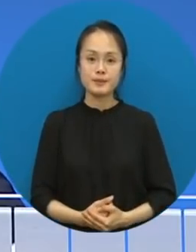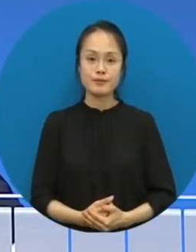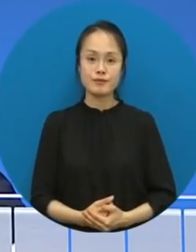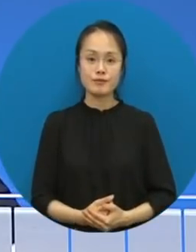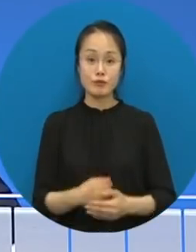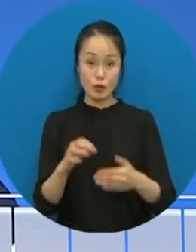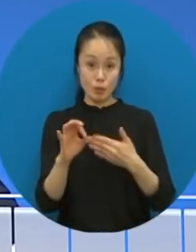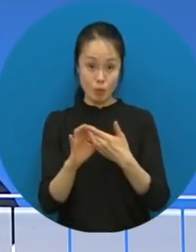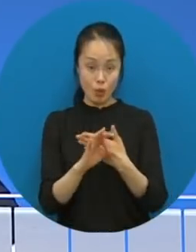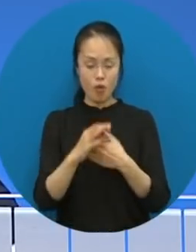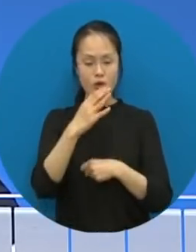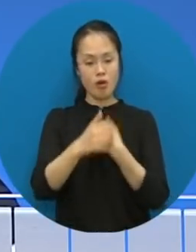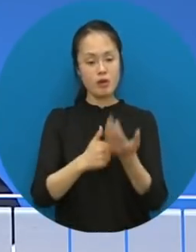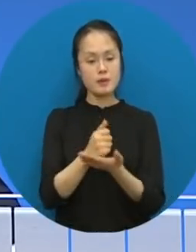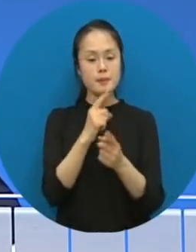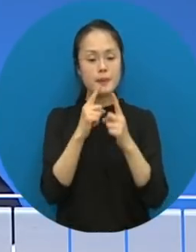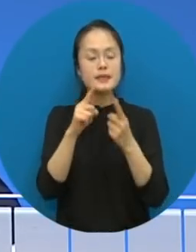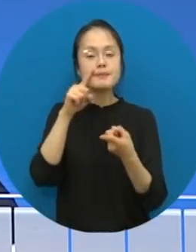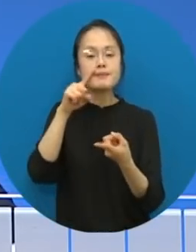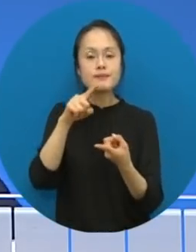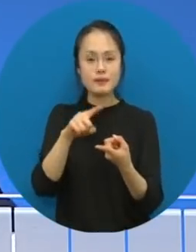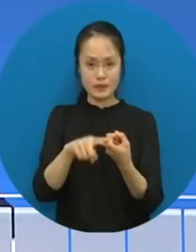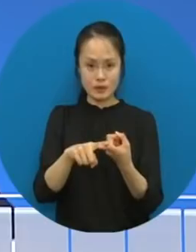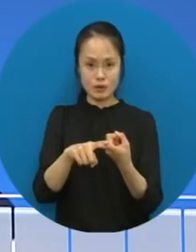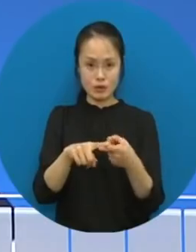그렇다면 그 하나님의 말씀대로 이제는 우리의